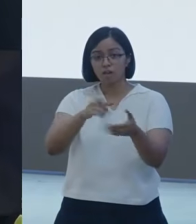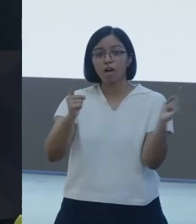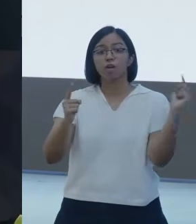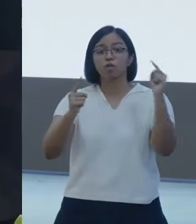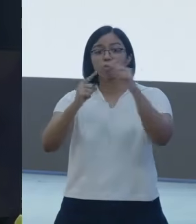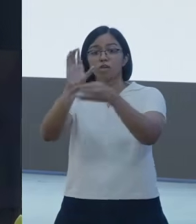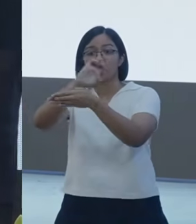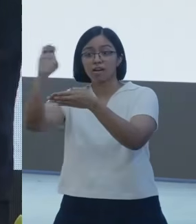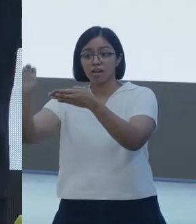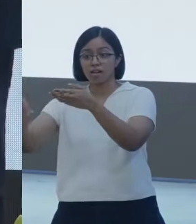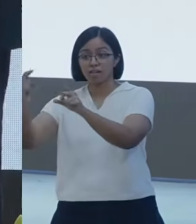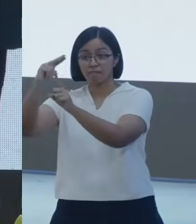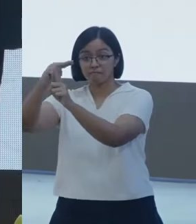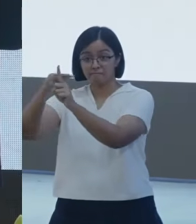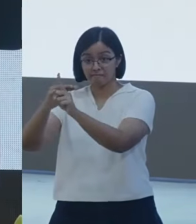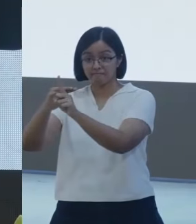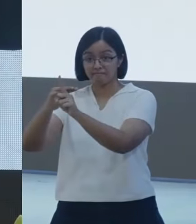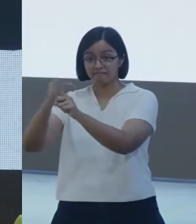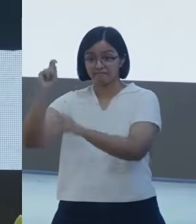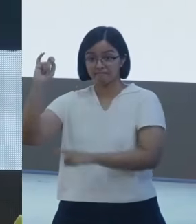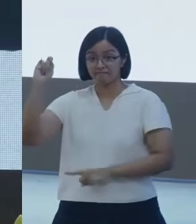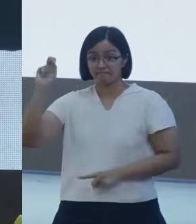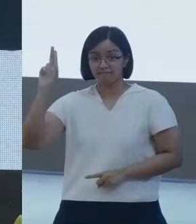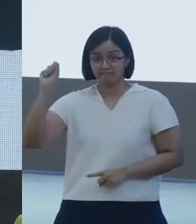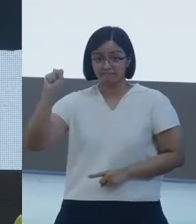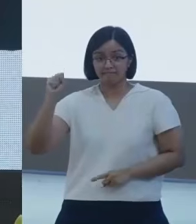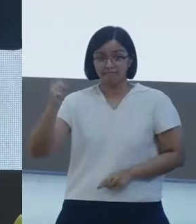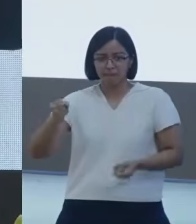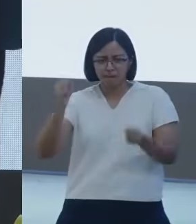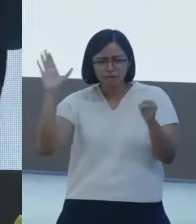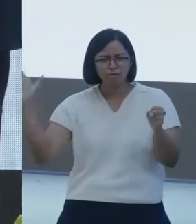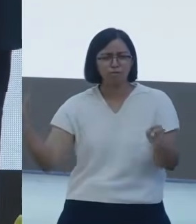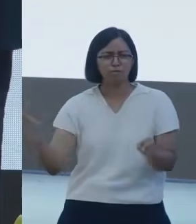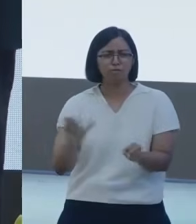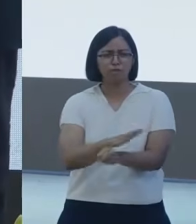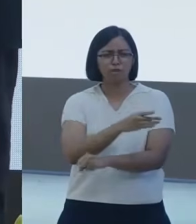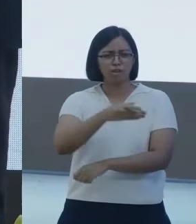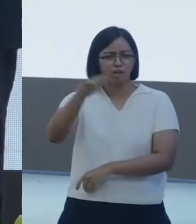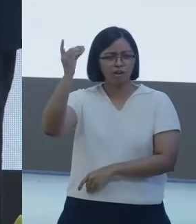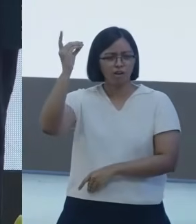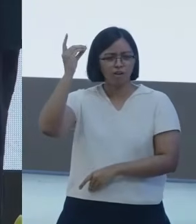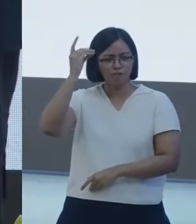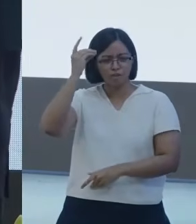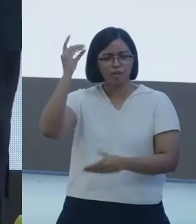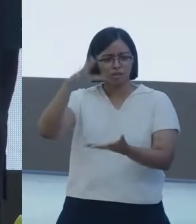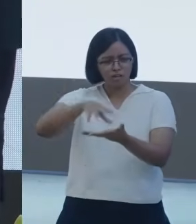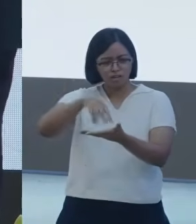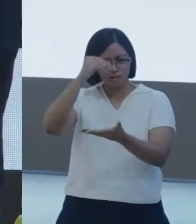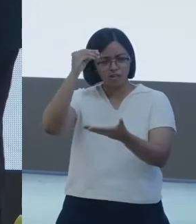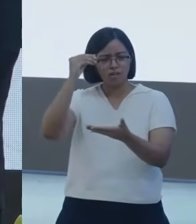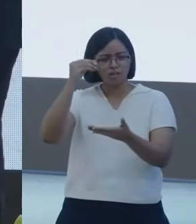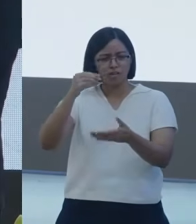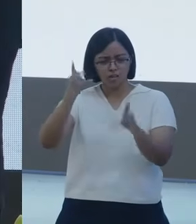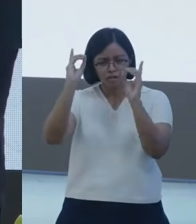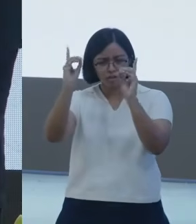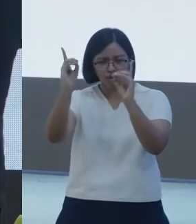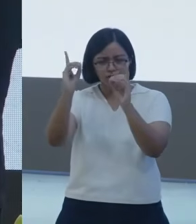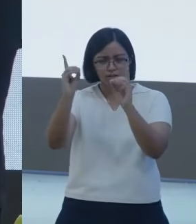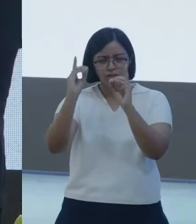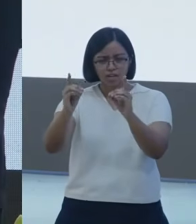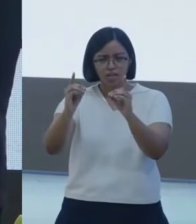Titus. Sapagkat punong-puno po siya ng mga doktrina at mahalagang mensahe para sa ating